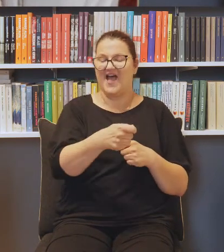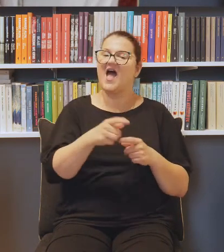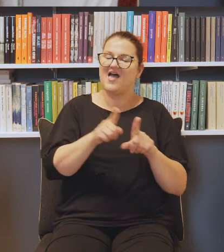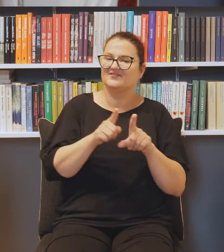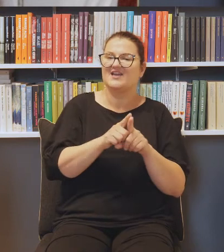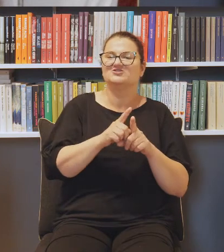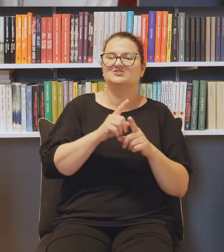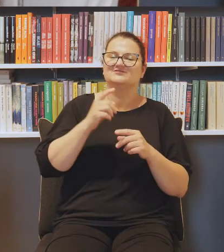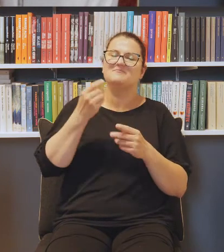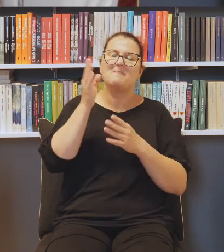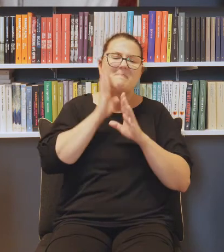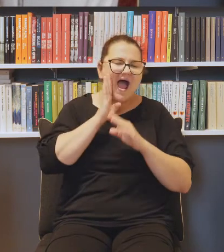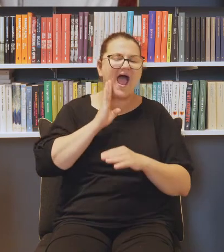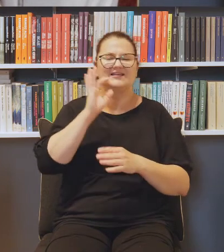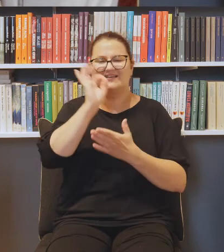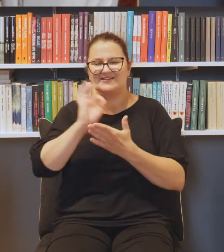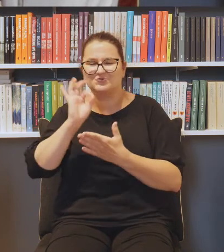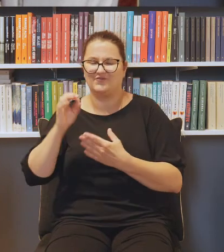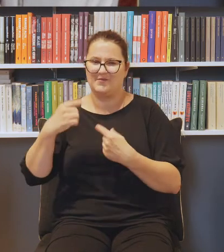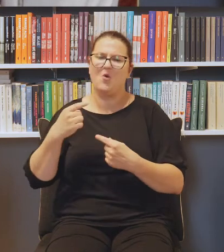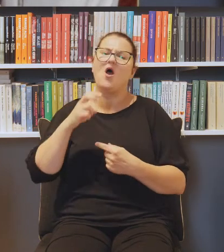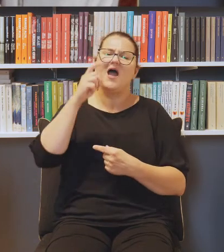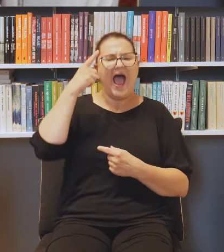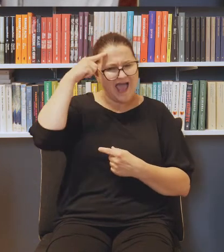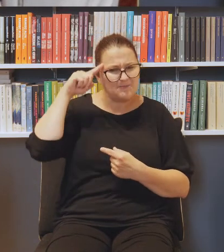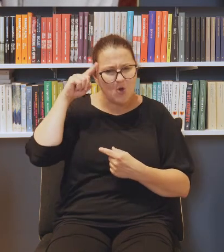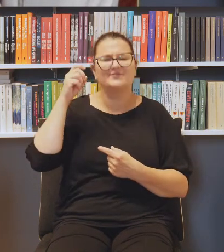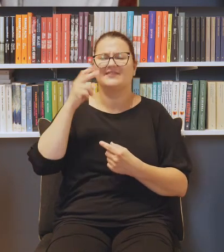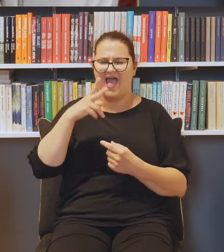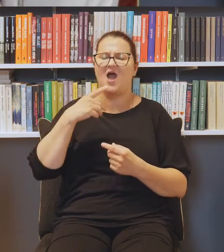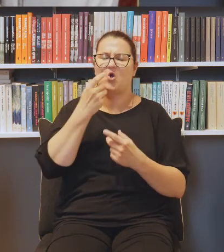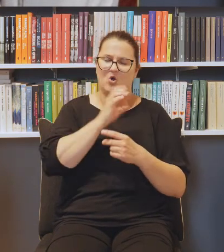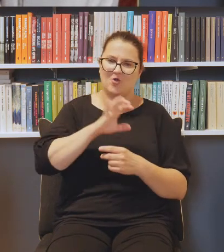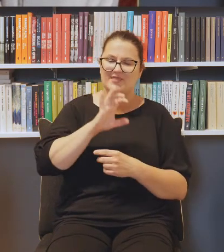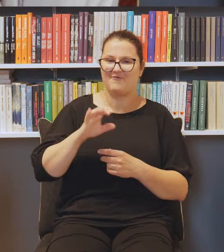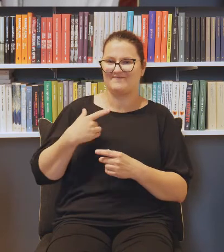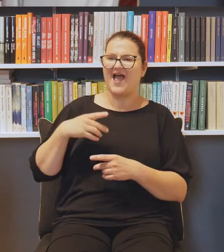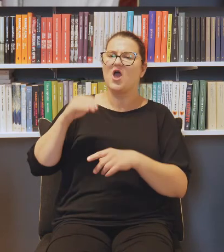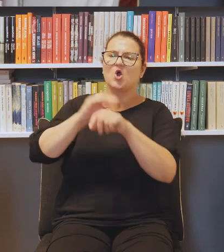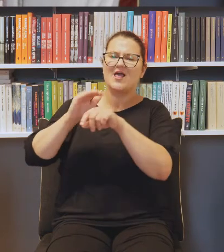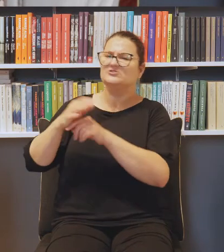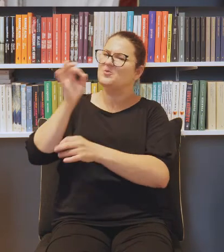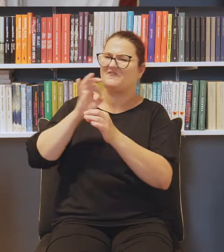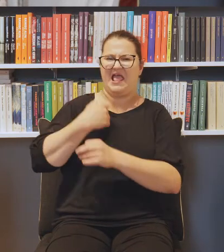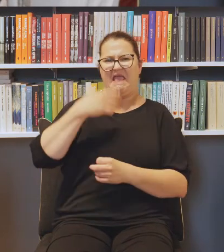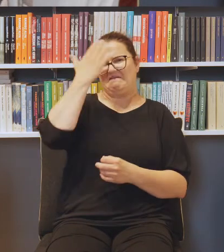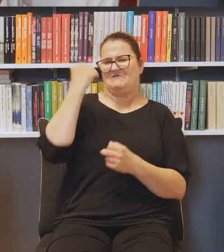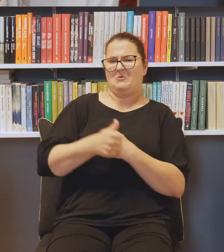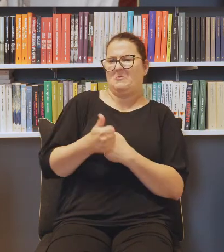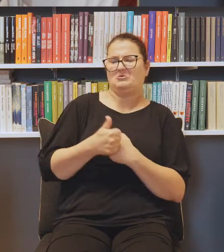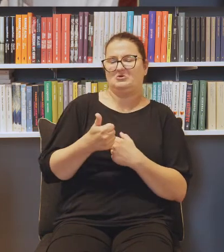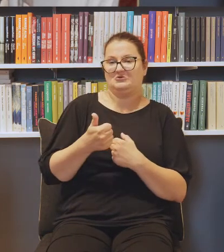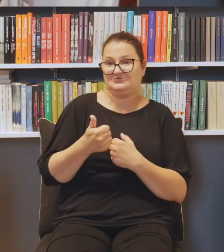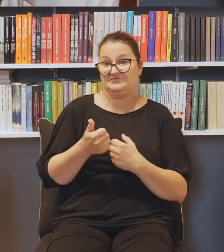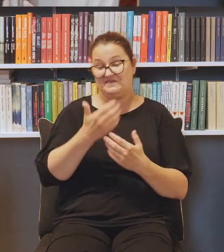jakichś kreskówek i tak dalej, bo Harry'ego Pottera oglądałem. Ale czasami miałem tak, że koledzy o czymś gadali, a w ogóle nie wiedziałem, co to jest. Więc nie wiem, czy ja bym